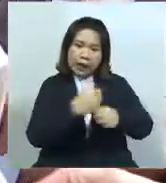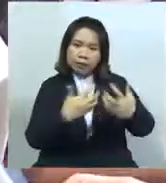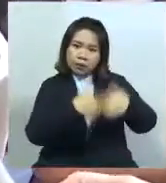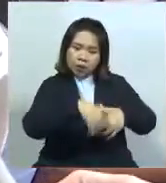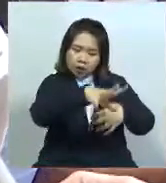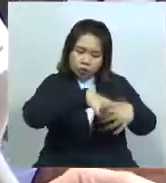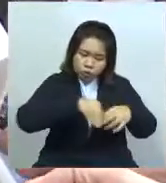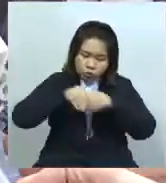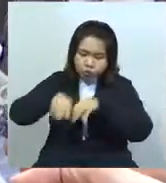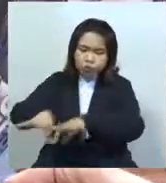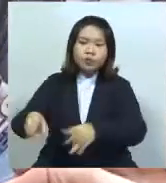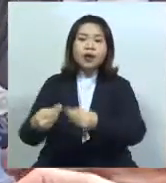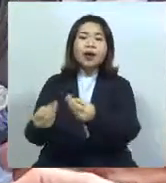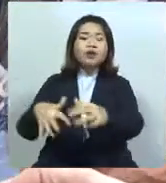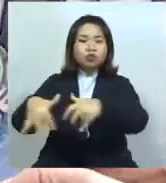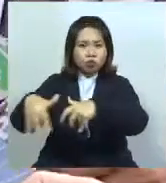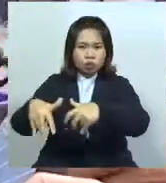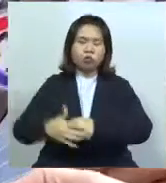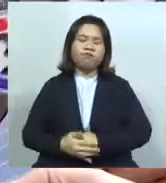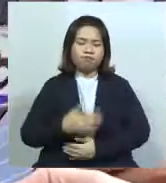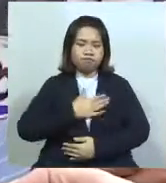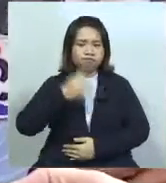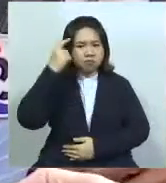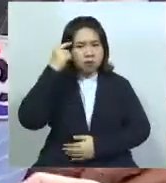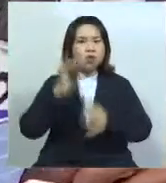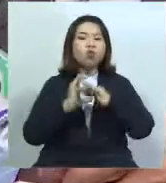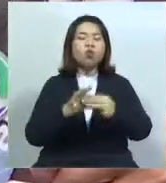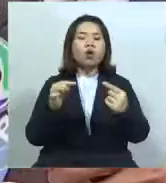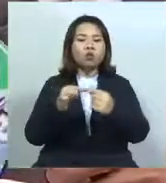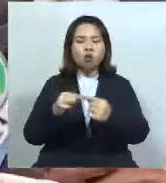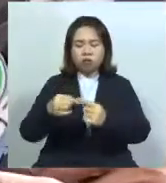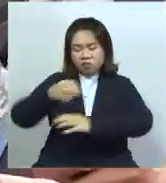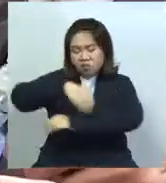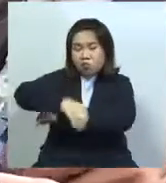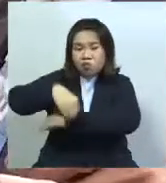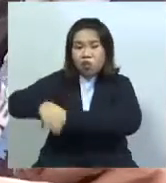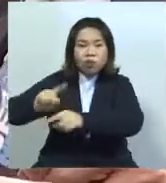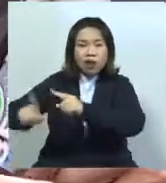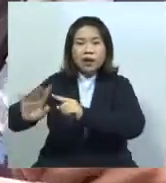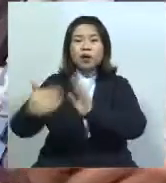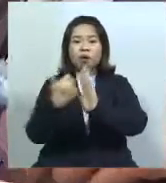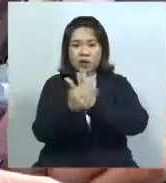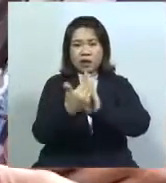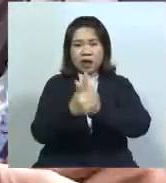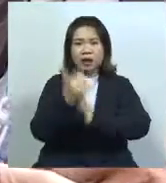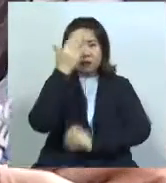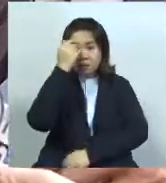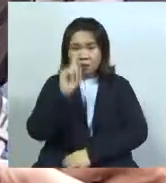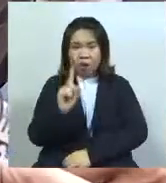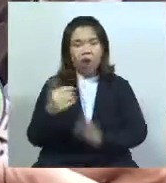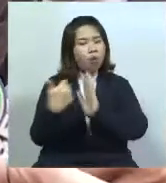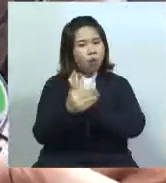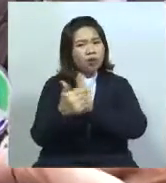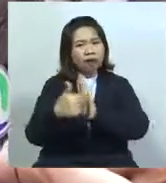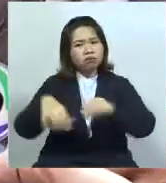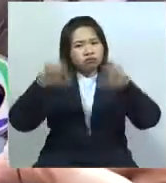ายให้กับพี่น้องประชาชนส่วนตัวนะฮะมองว่าเป็นห่วงเรื่องของน้ำเพื่อการเกษตรสำหรับพื้นที่ในภาคตะวันออกเฉียงเหนือเนื่องจากภาคอีสานเนี่ยฝ